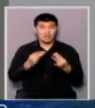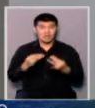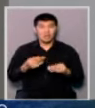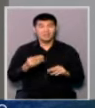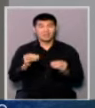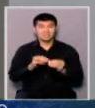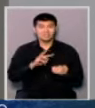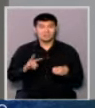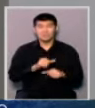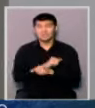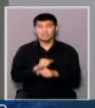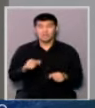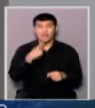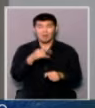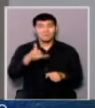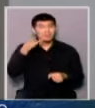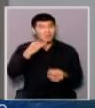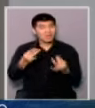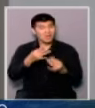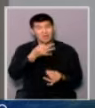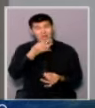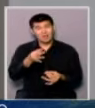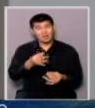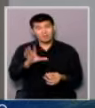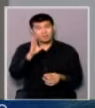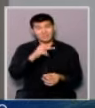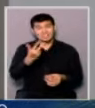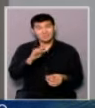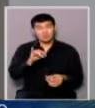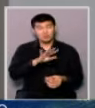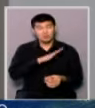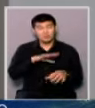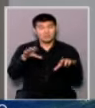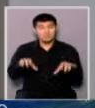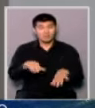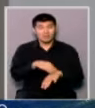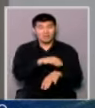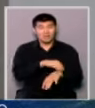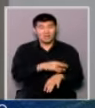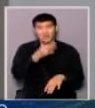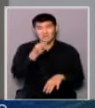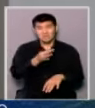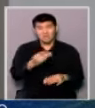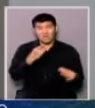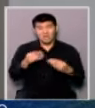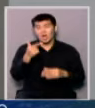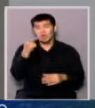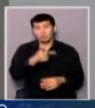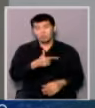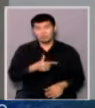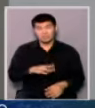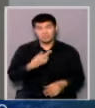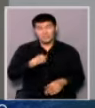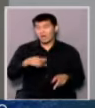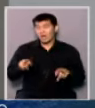10 минут, нельзя было сказать по телефону? Тогда, 3 июня, заместитель акима района признал мой разговор грубым. Я